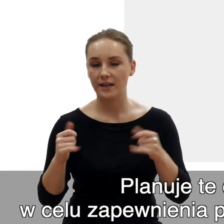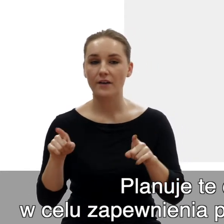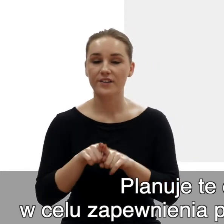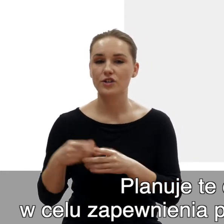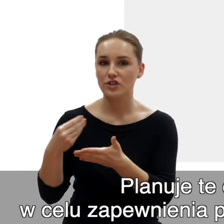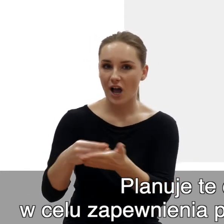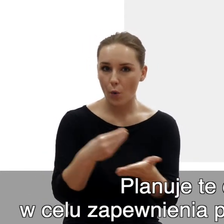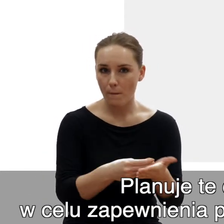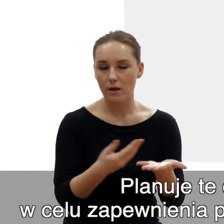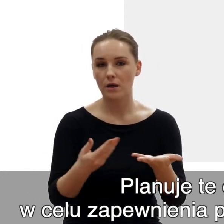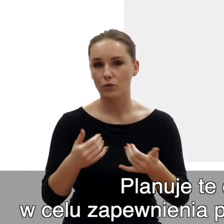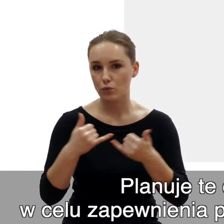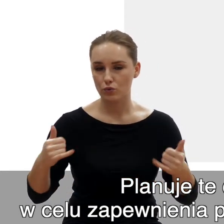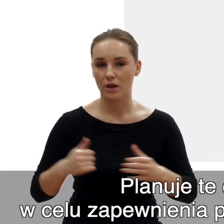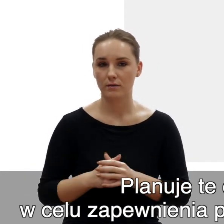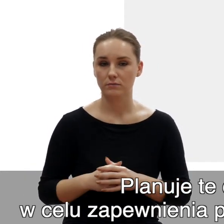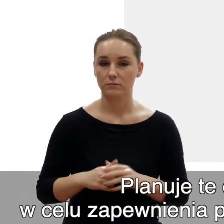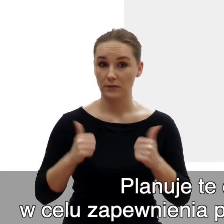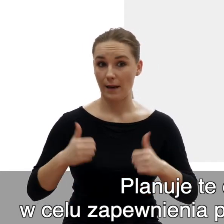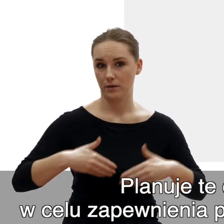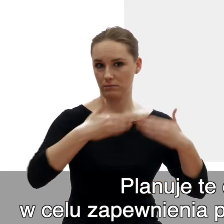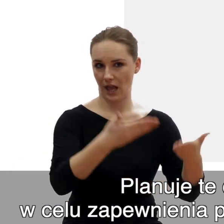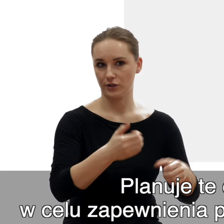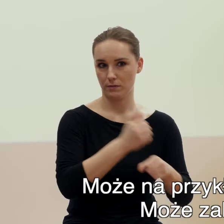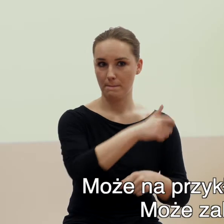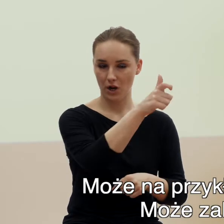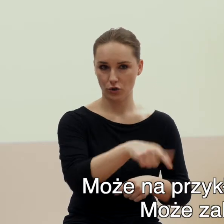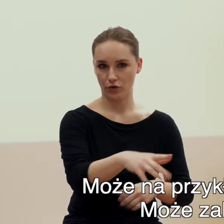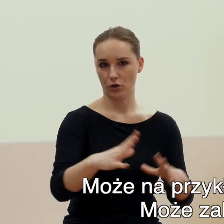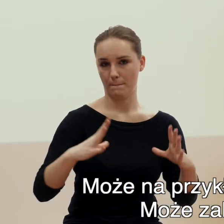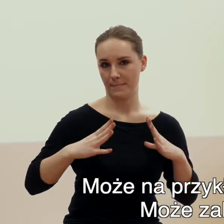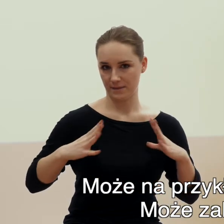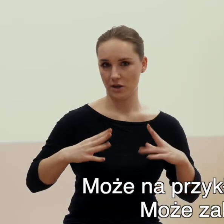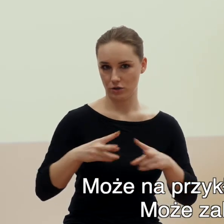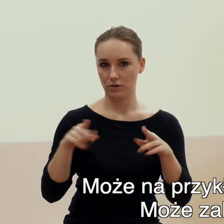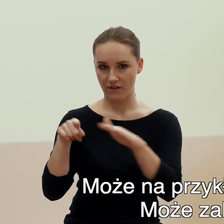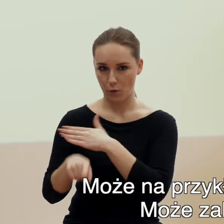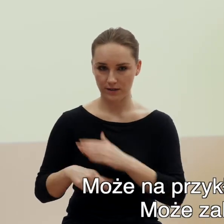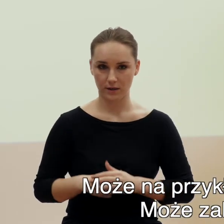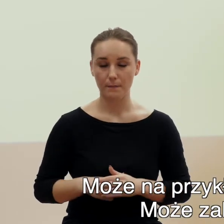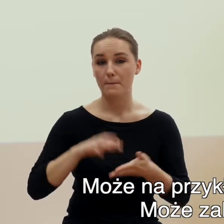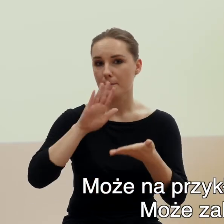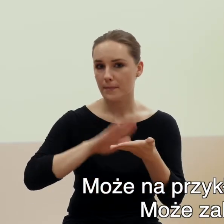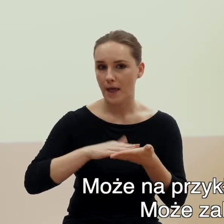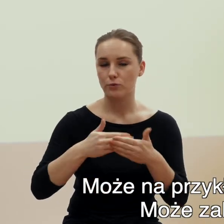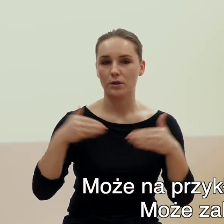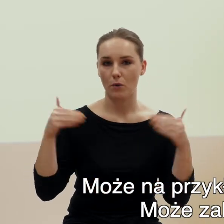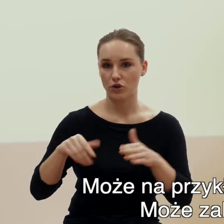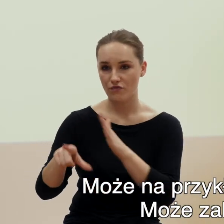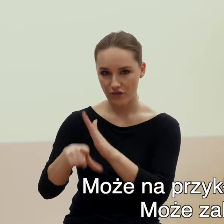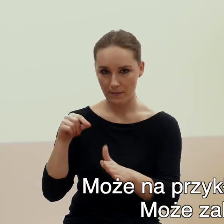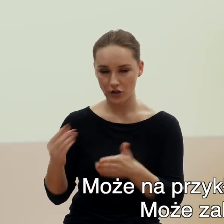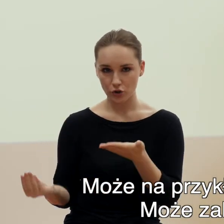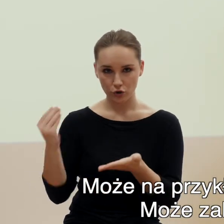zapewnienia pracownikowi bezpieczeństwa w trakcie ewakuacji. Może na przykład wyznaczyć dodatkowe osoby funkcyjne, może zakupić dodatkowe